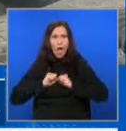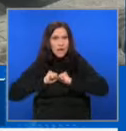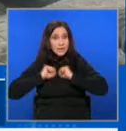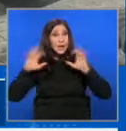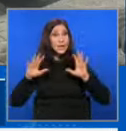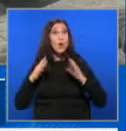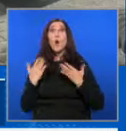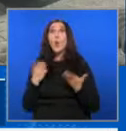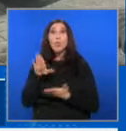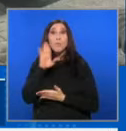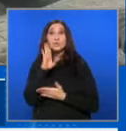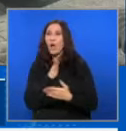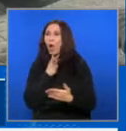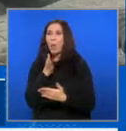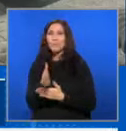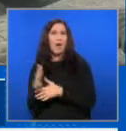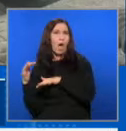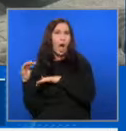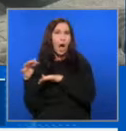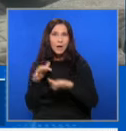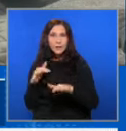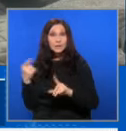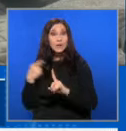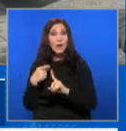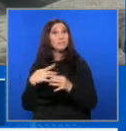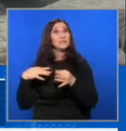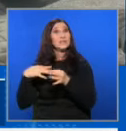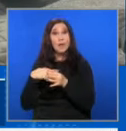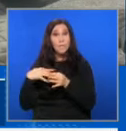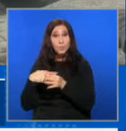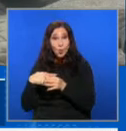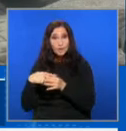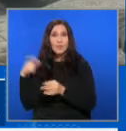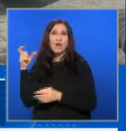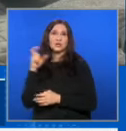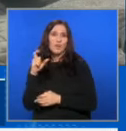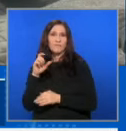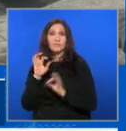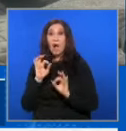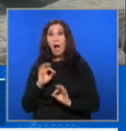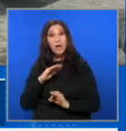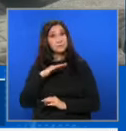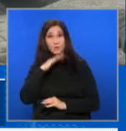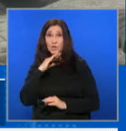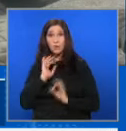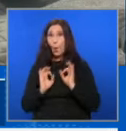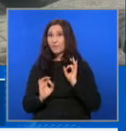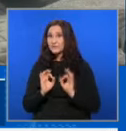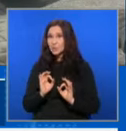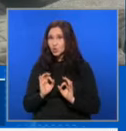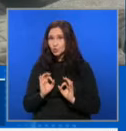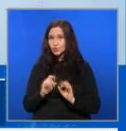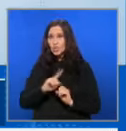ескалирала, когато мъжът отправил агресия към съпругата на Стоянов. Така се стигнало всъщност